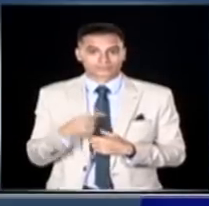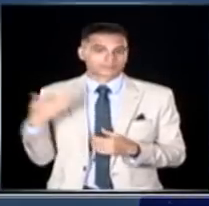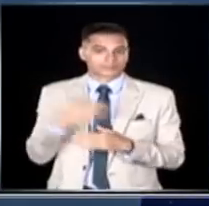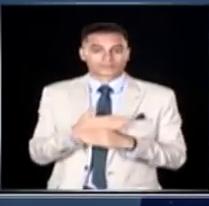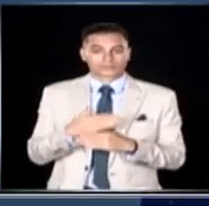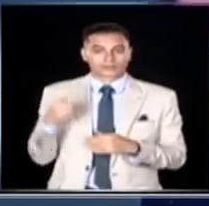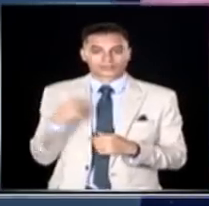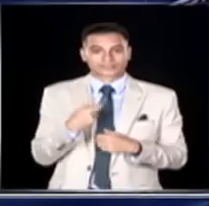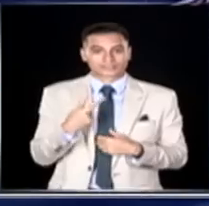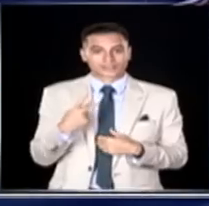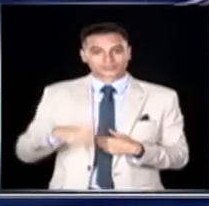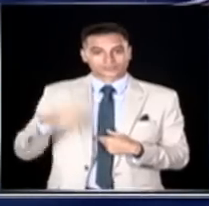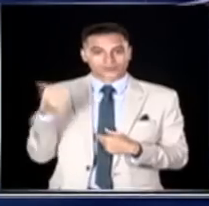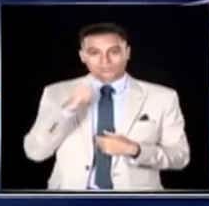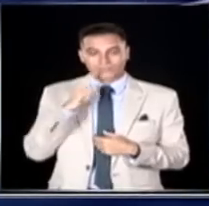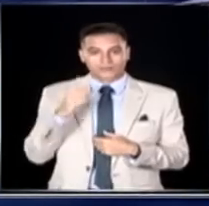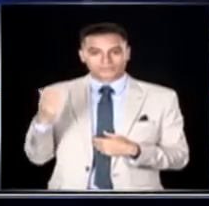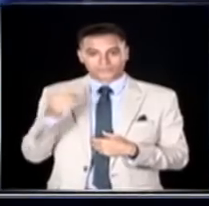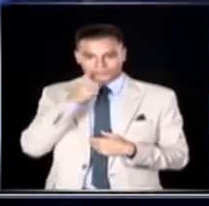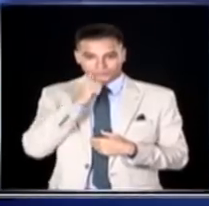الهدف الثاني،